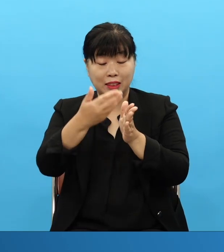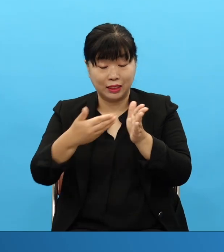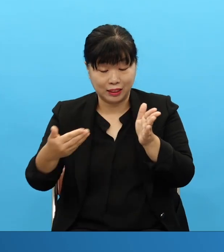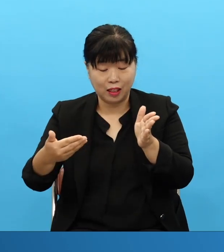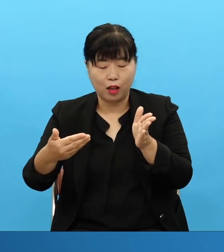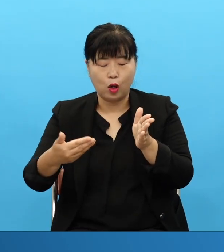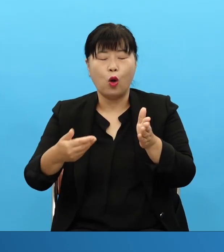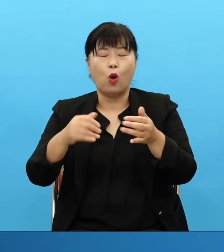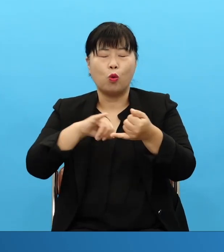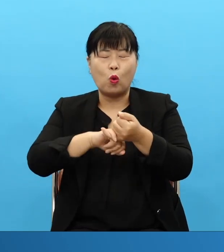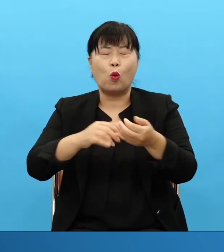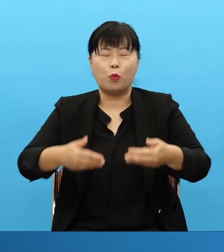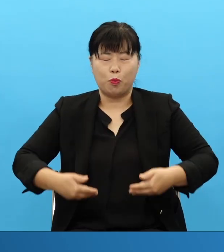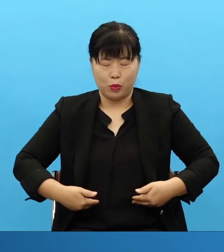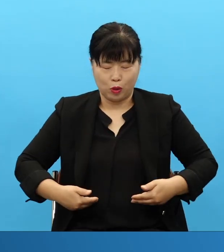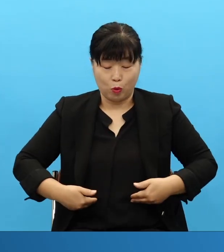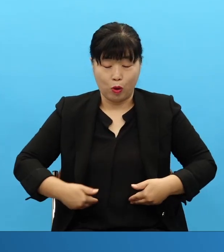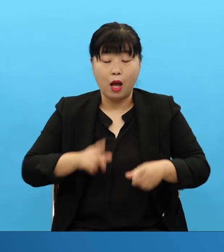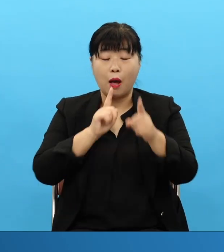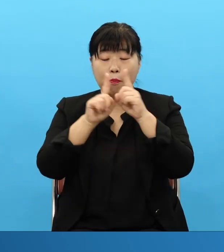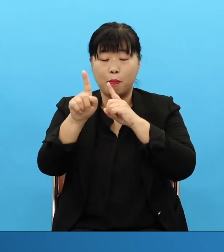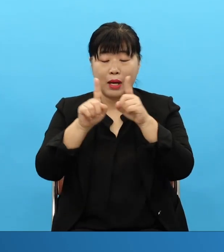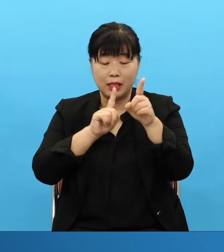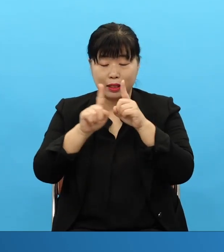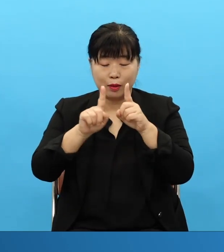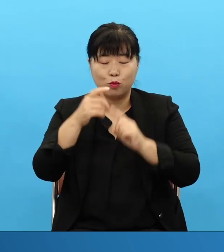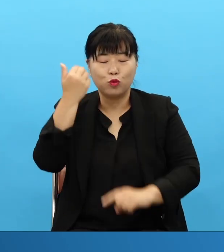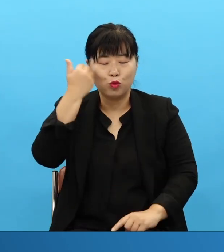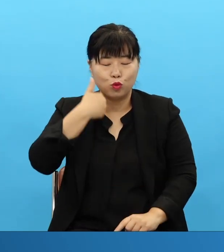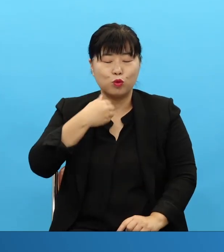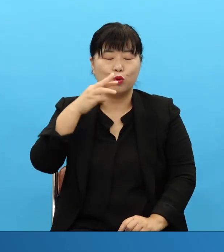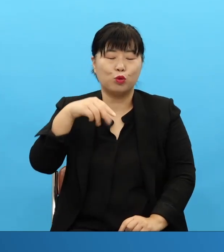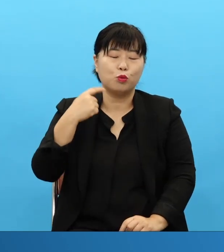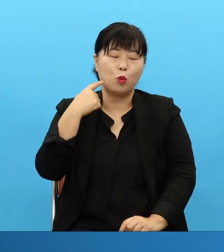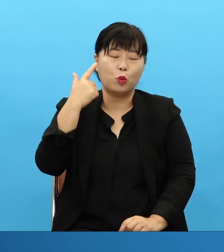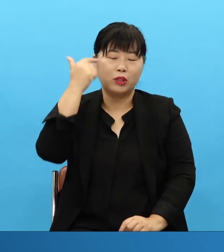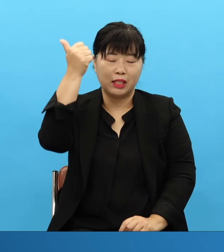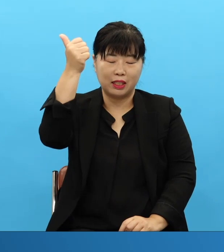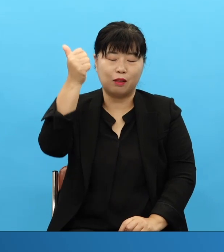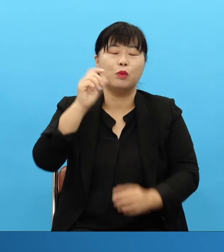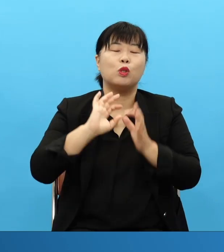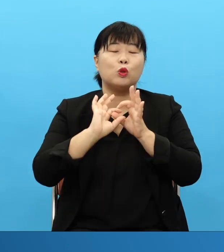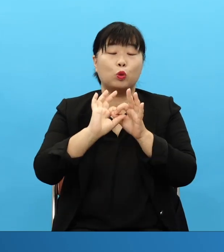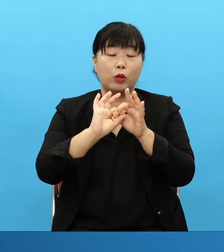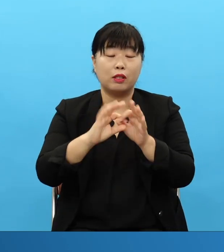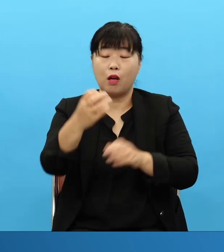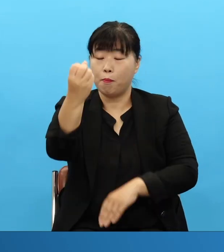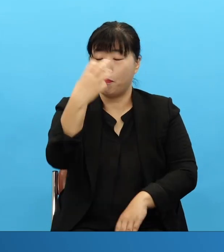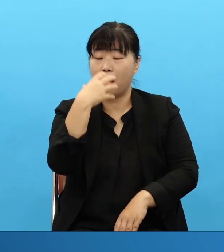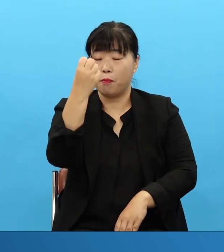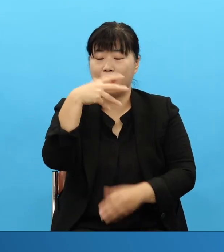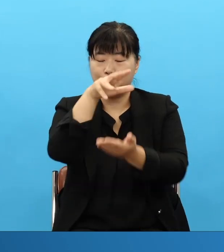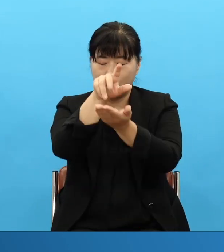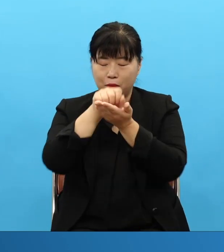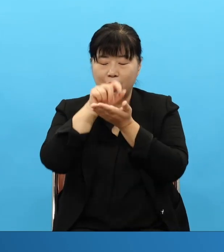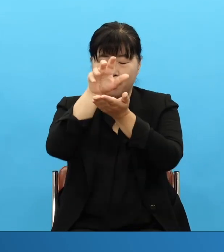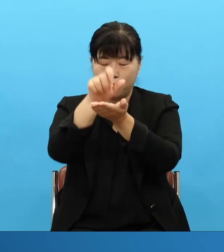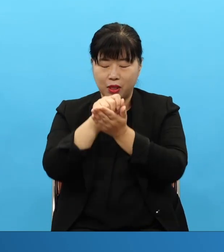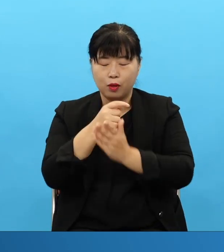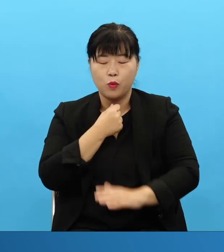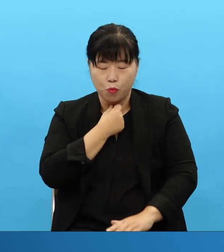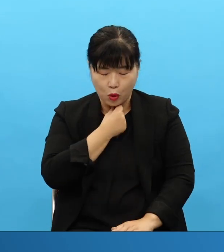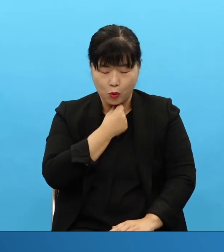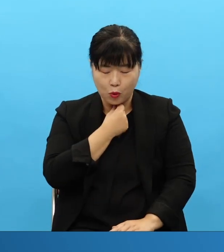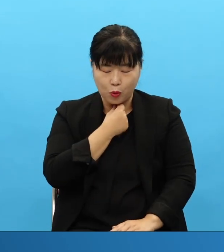의인이요 시대 살리는 전도자 목사님을 통하여 말씀 받기를 원합니다.